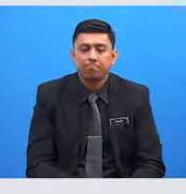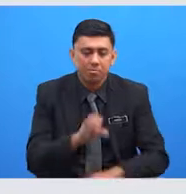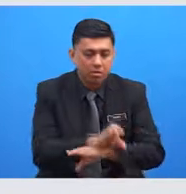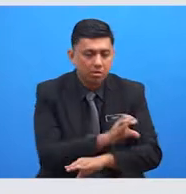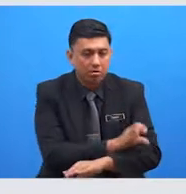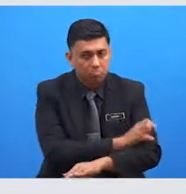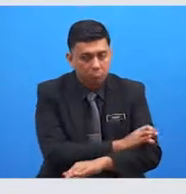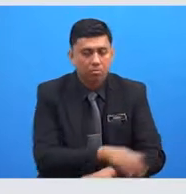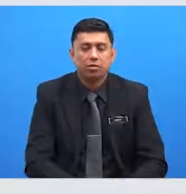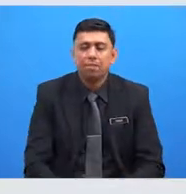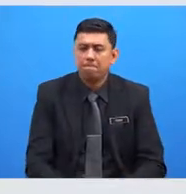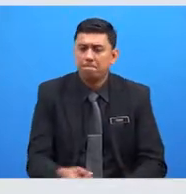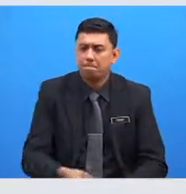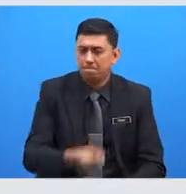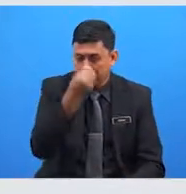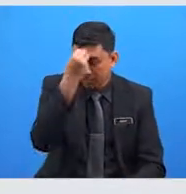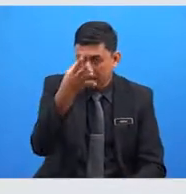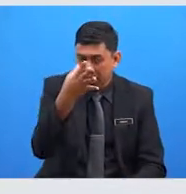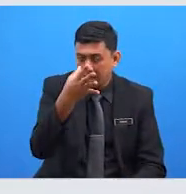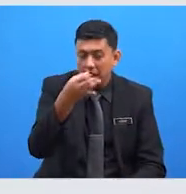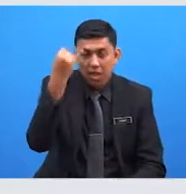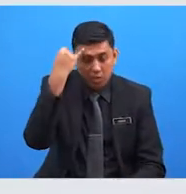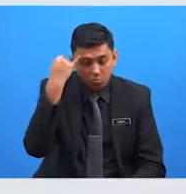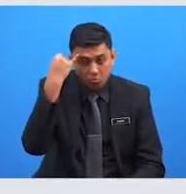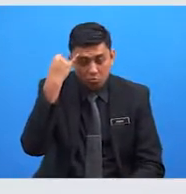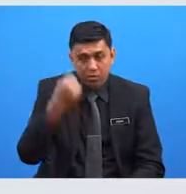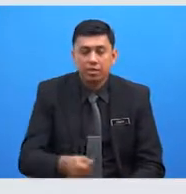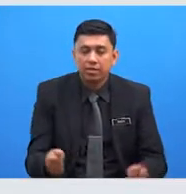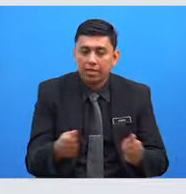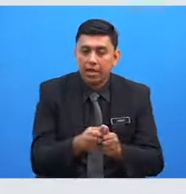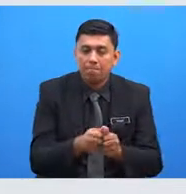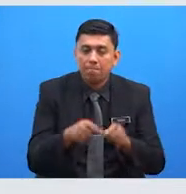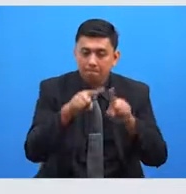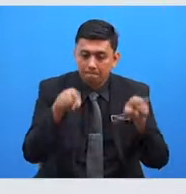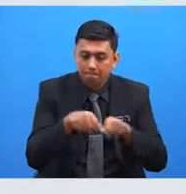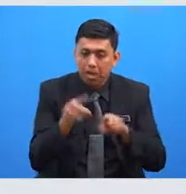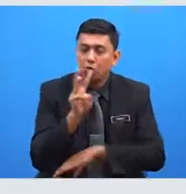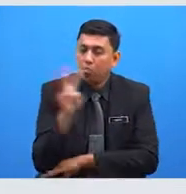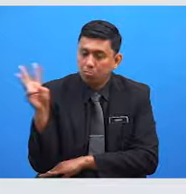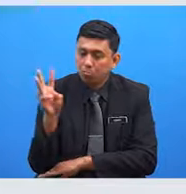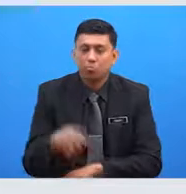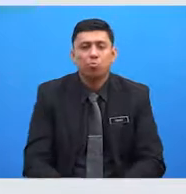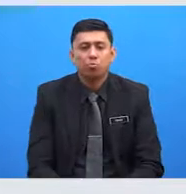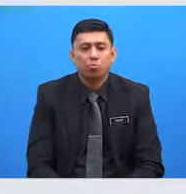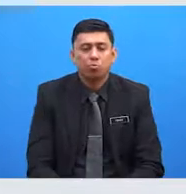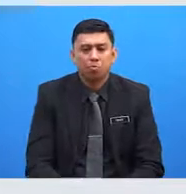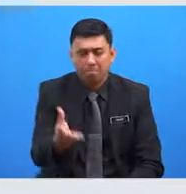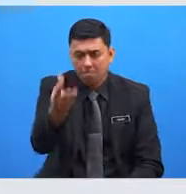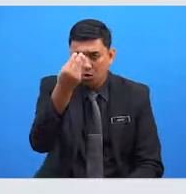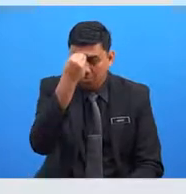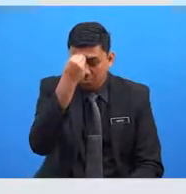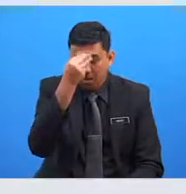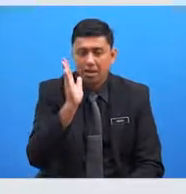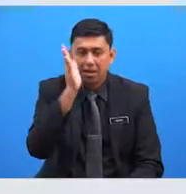Komputer memberikan informasi kepada manusia melalui laman web. Informasi akan dibaca dan